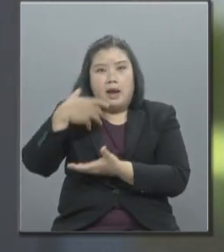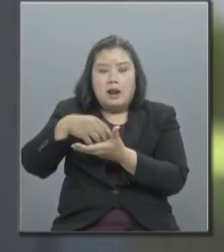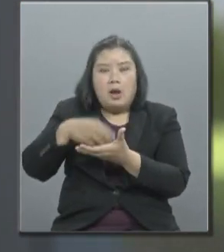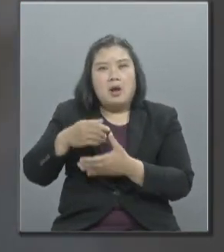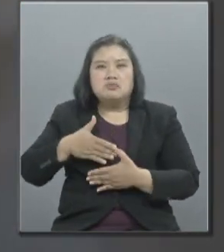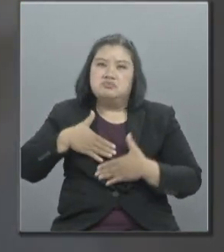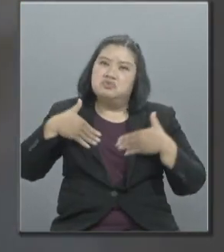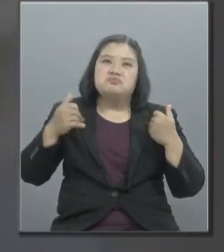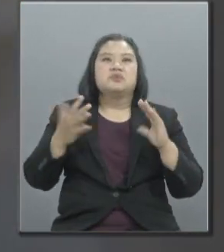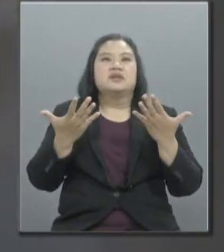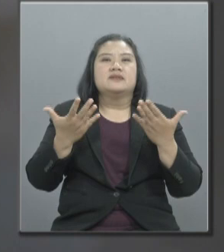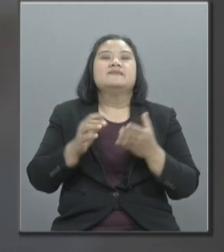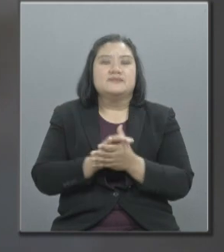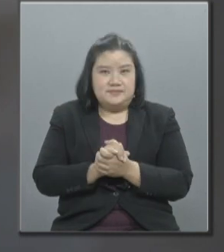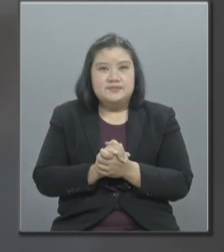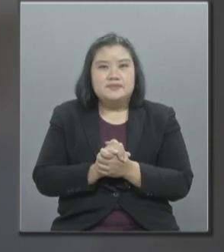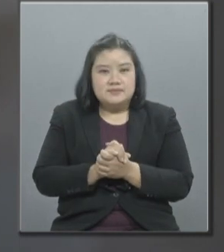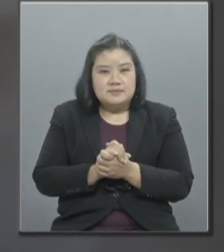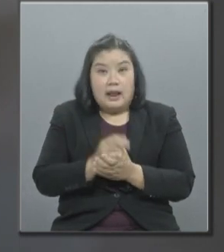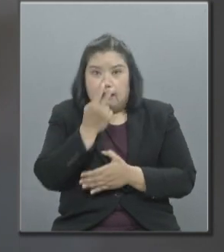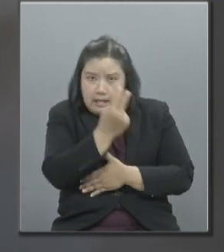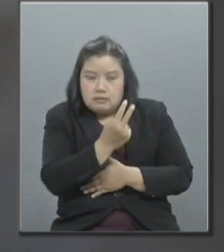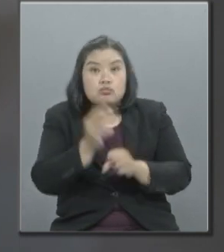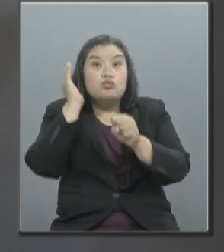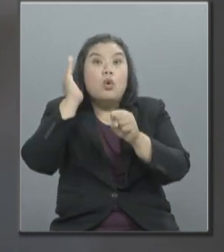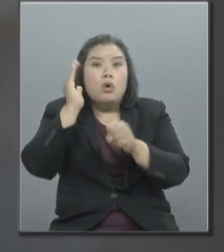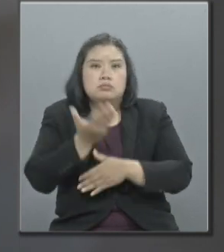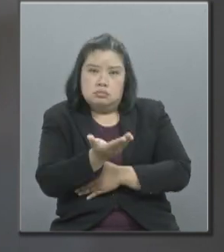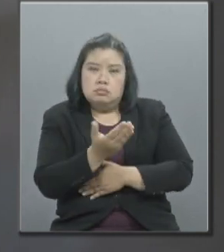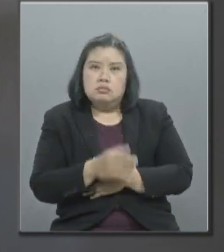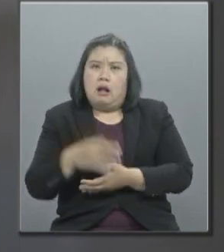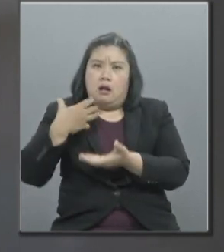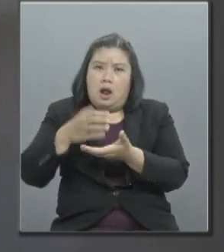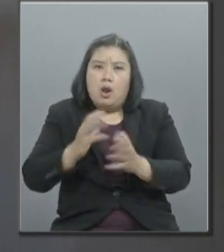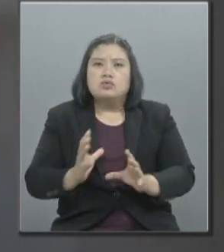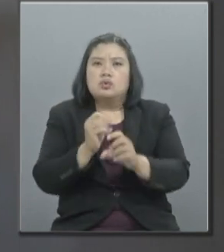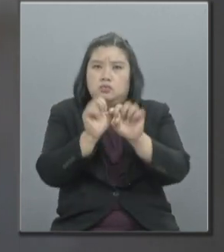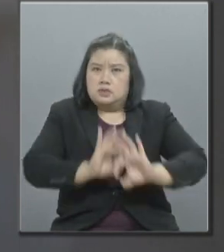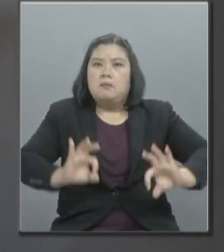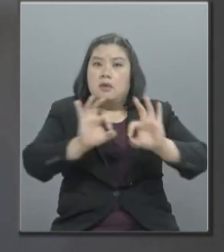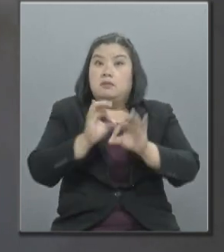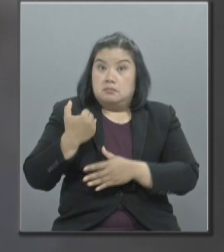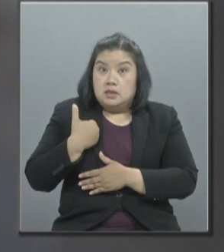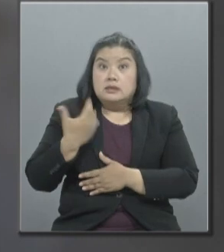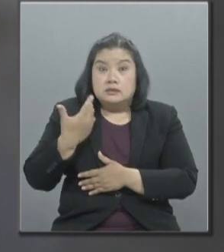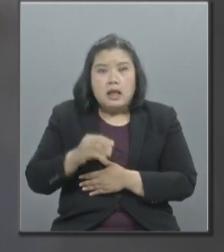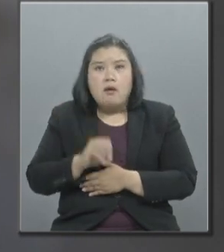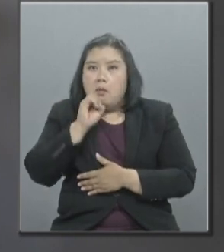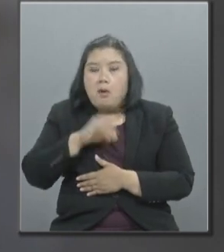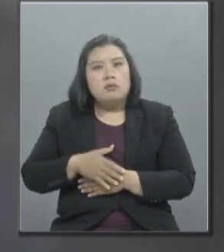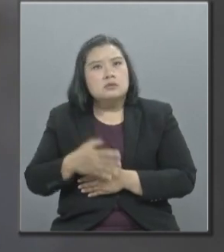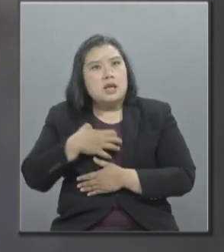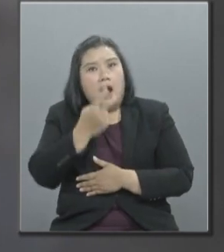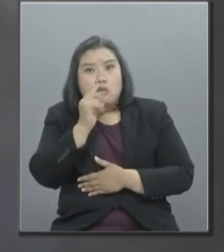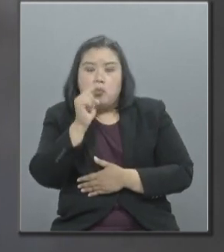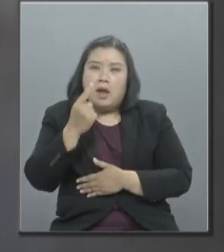ก็ได้ ในรายการนะคะจะเห็นว่าพี่เบสมีการนำเสนอสาระสำคัญของสารคดีนะคะแล้วก็มีการเชิญชวนคุณผู้ชมได้น่าติดตามม